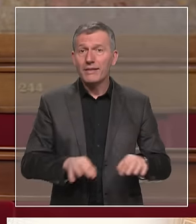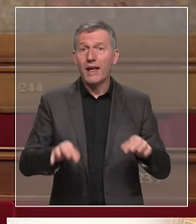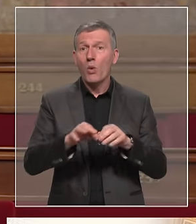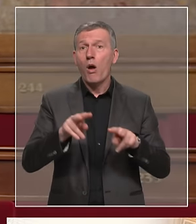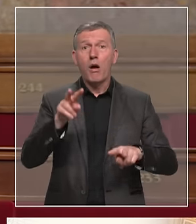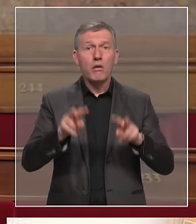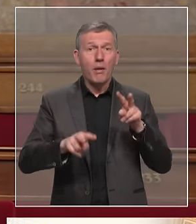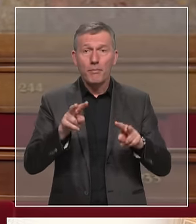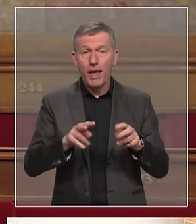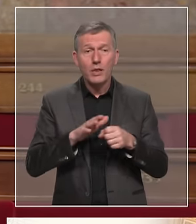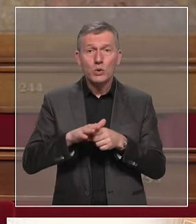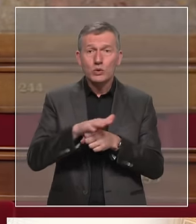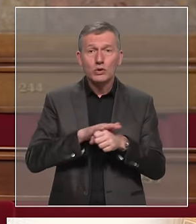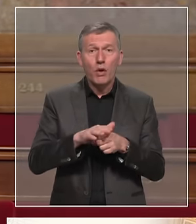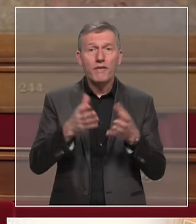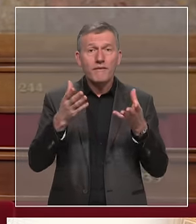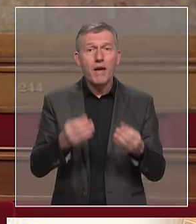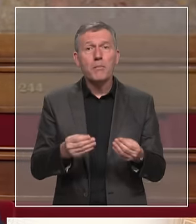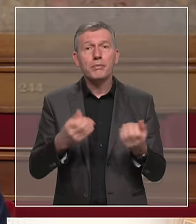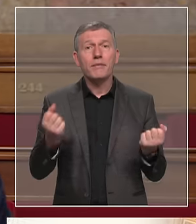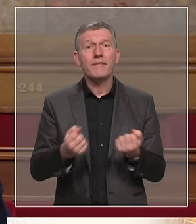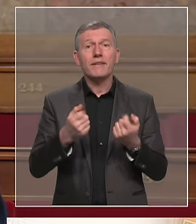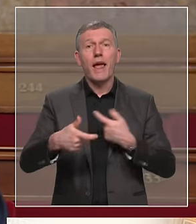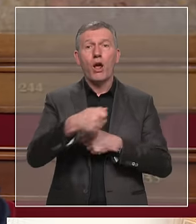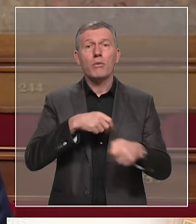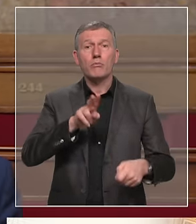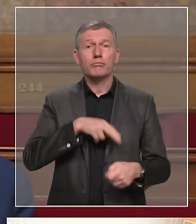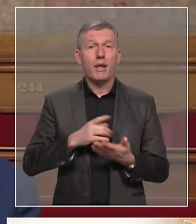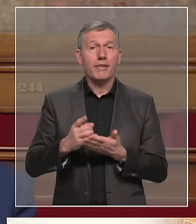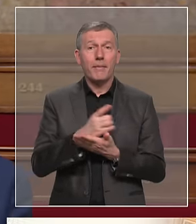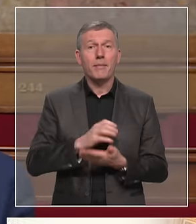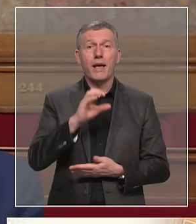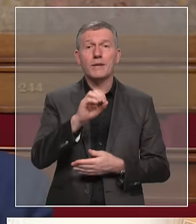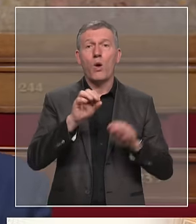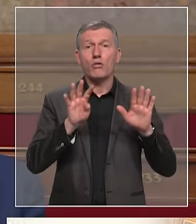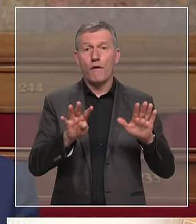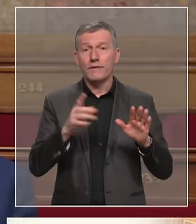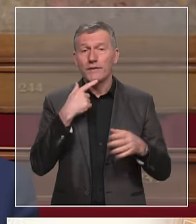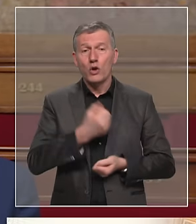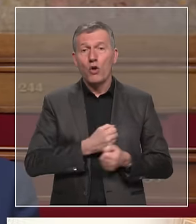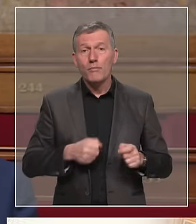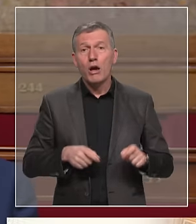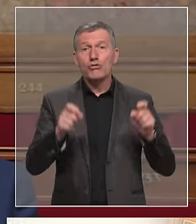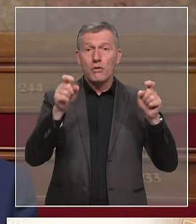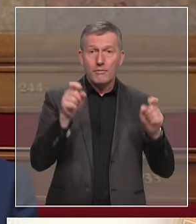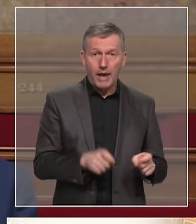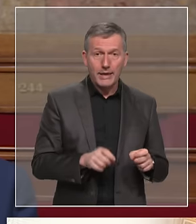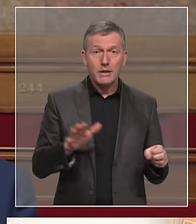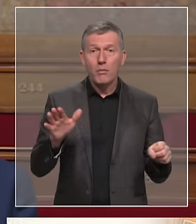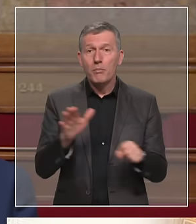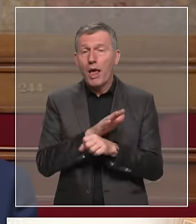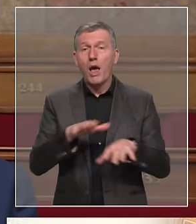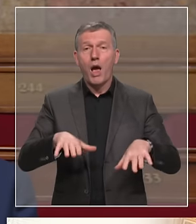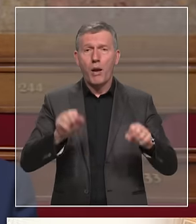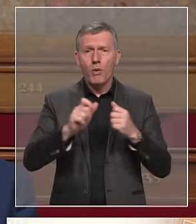ruraux et zones à faible activité économique, comme chez moi en Ariège. La baisse du chômage et la perspective affichée du plein emploi